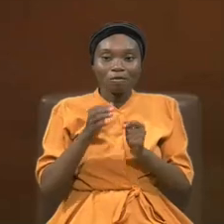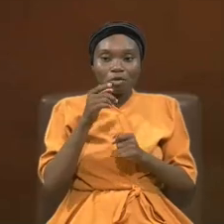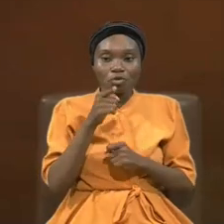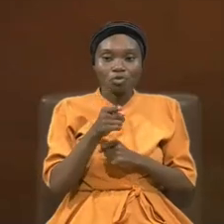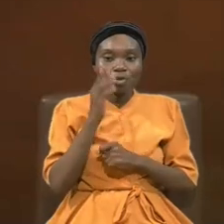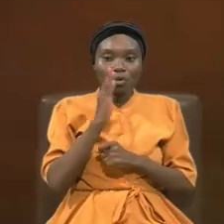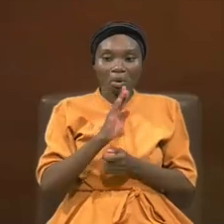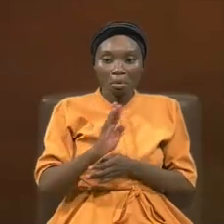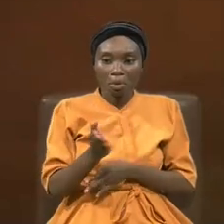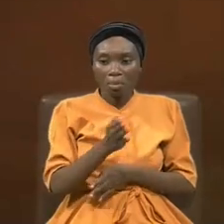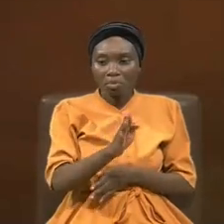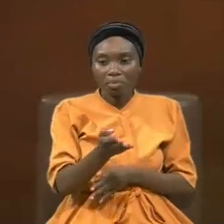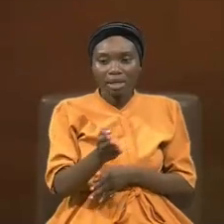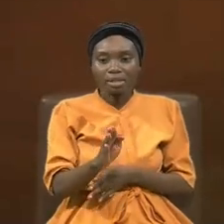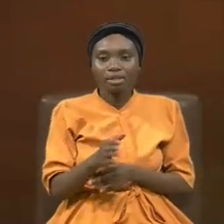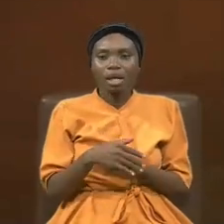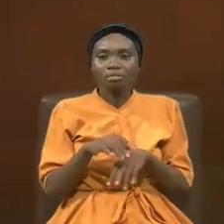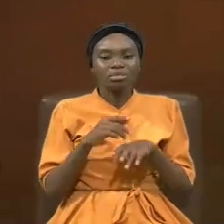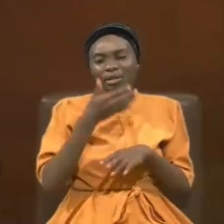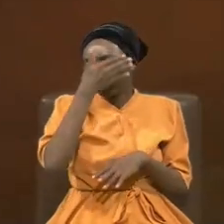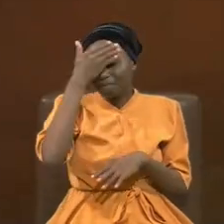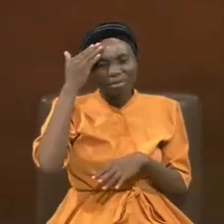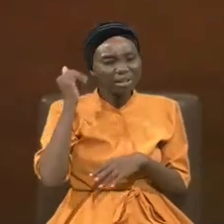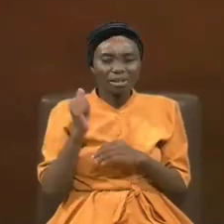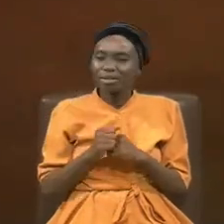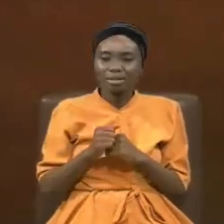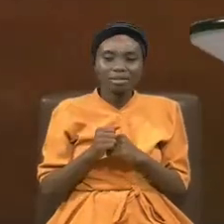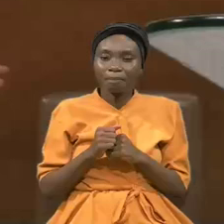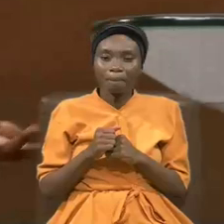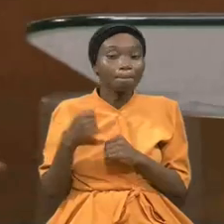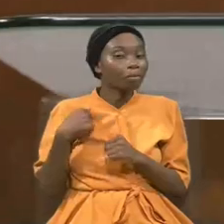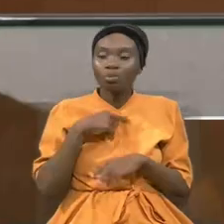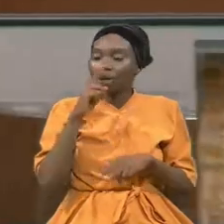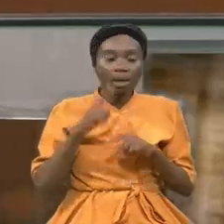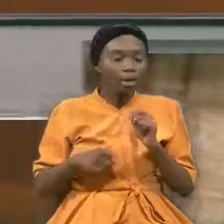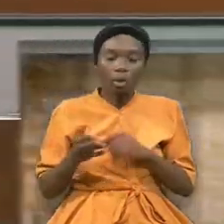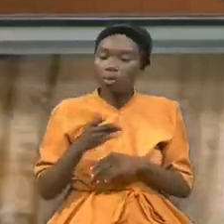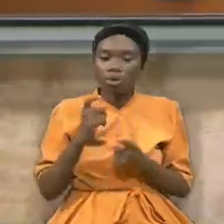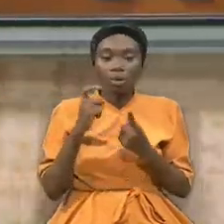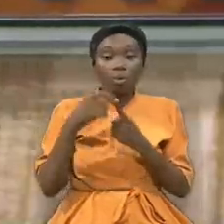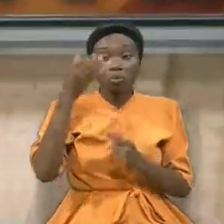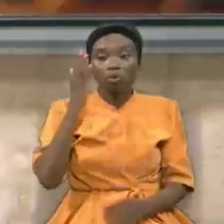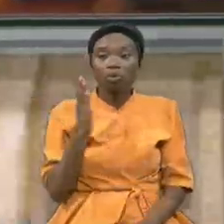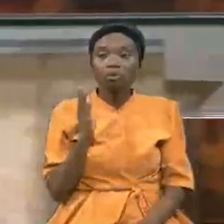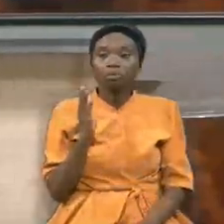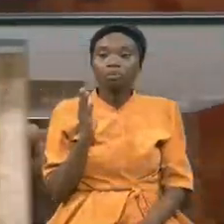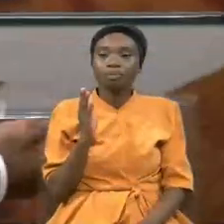tu fléchis et tu compromis. Il faut l'oublier. Nous ne pouvons pas compromettre la parole de